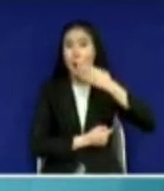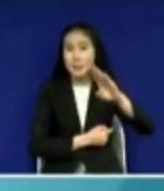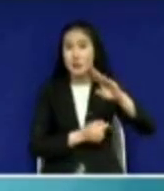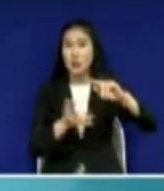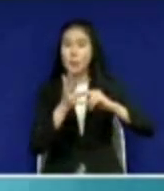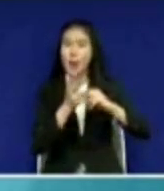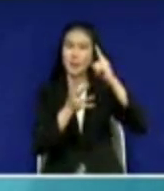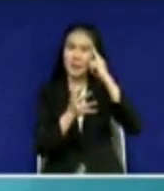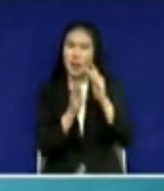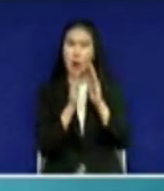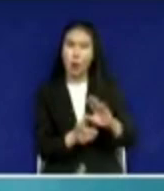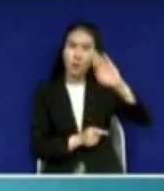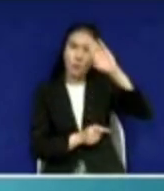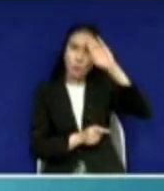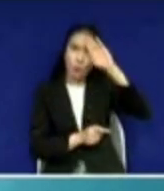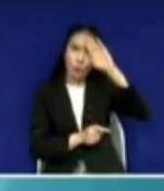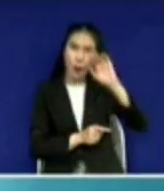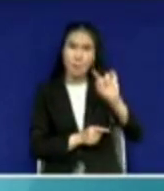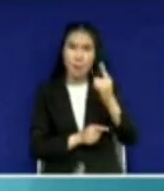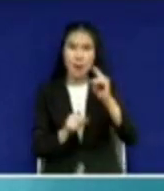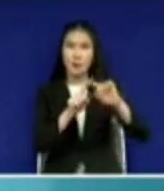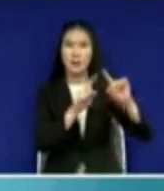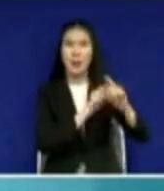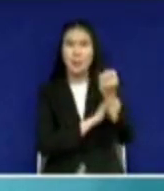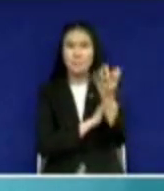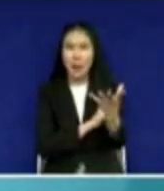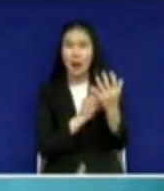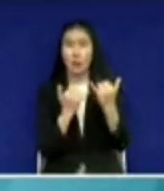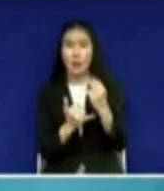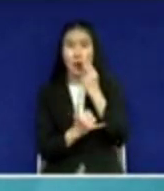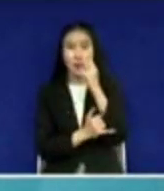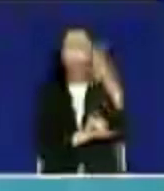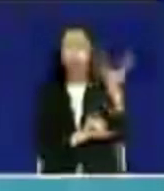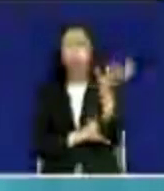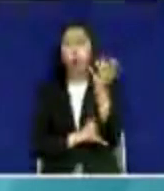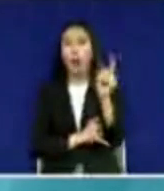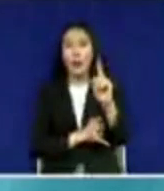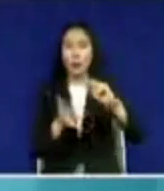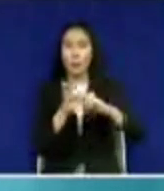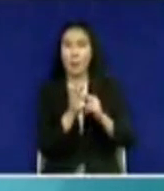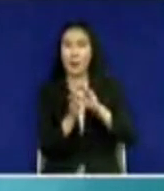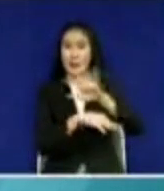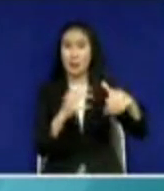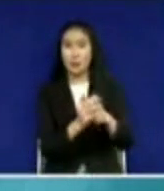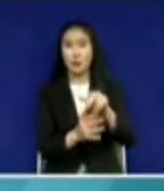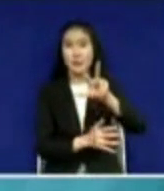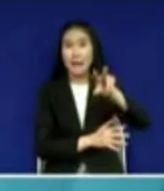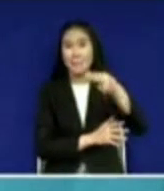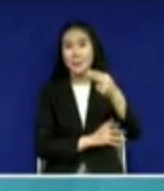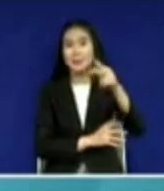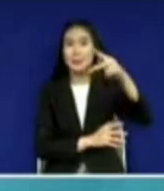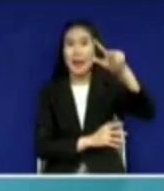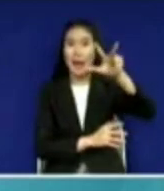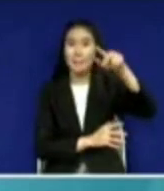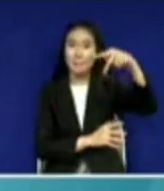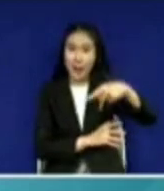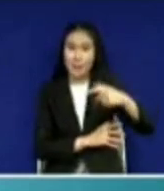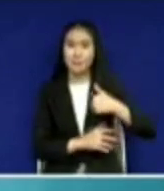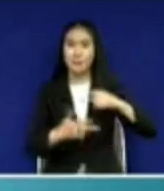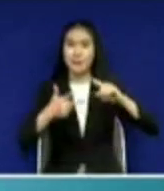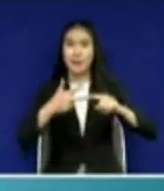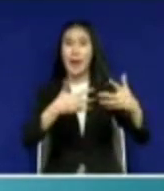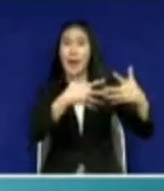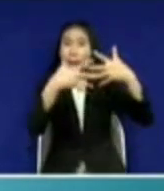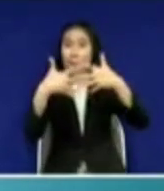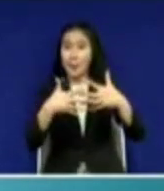ศที่มีจำนวนผู้ป่วยรายใหม่มากที่สุดของโลกในวันนี้ค่ะก็คือ 33,000 รายนะคะตามมาด้วยสหรัฐอเมริ